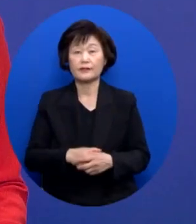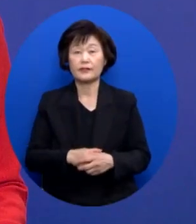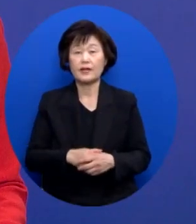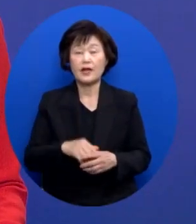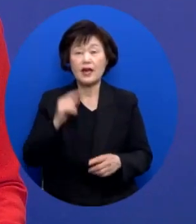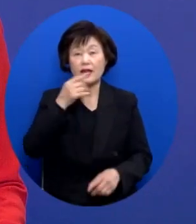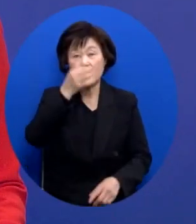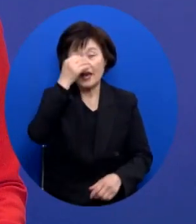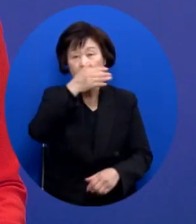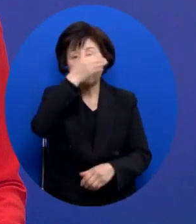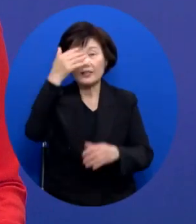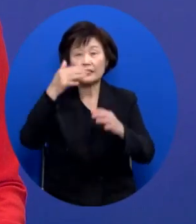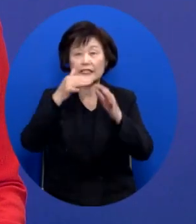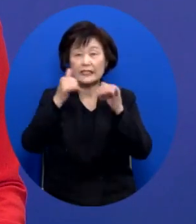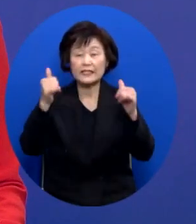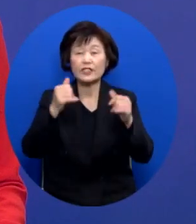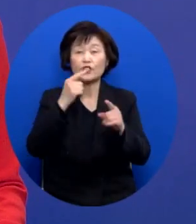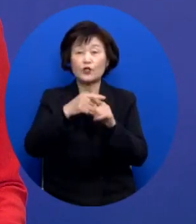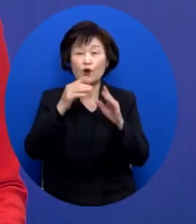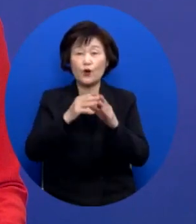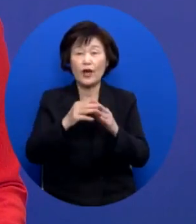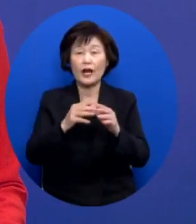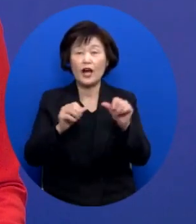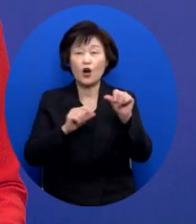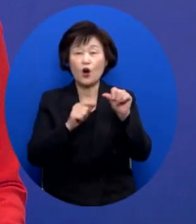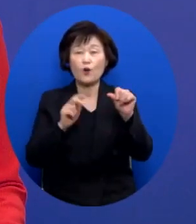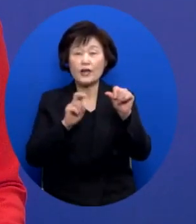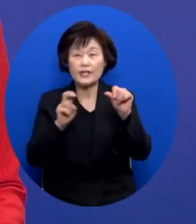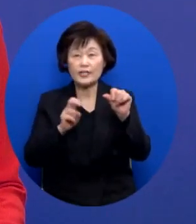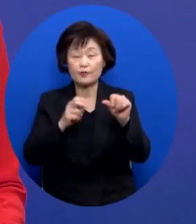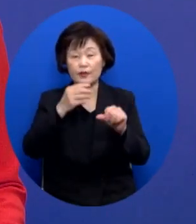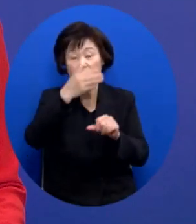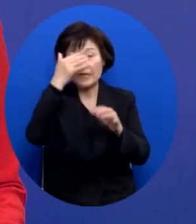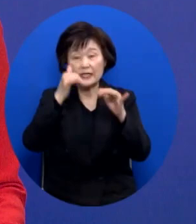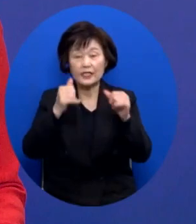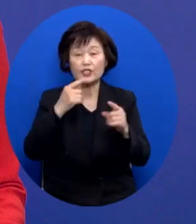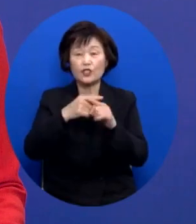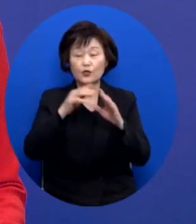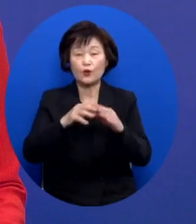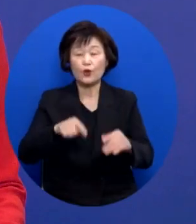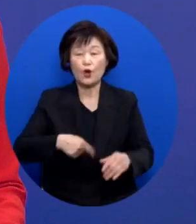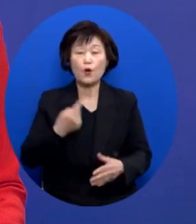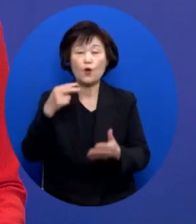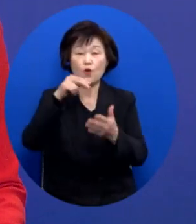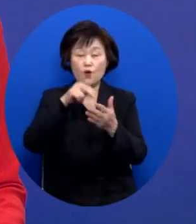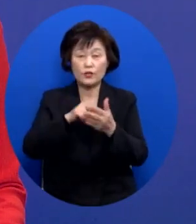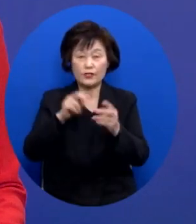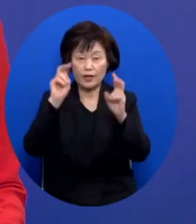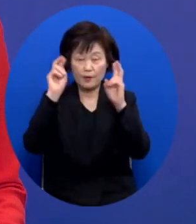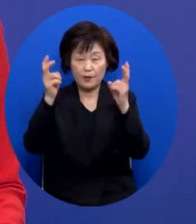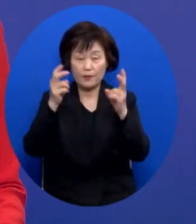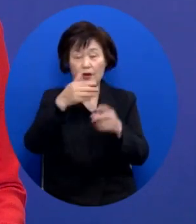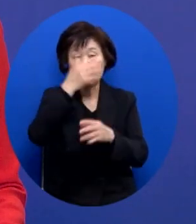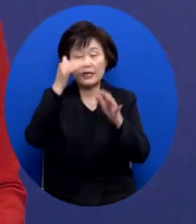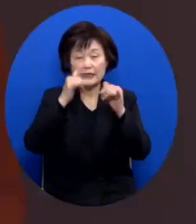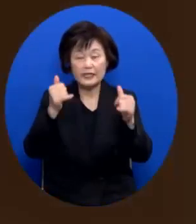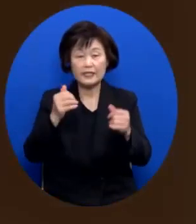예능 청년 교회가 다음 달 20일 청년교회 홀로 서다를 주제로 제 3회 청년 목회 세미나를